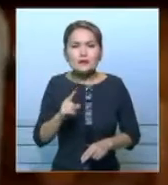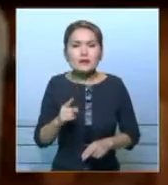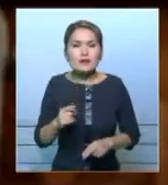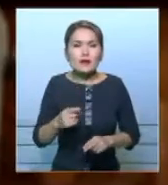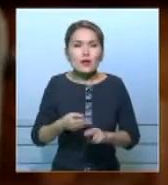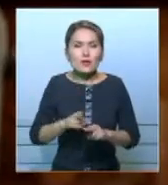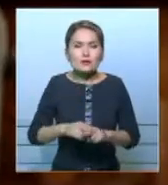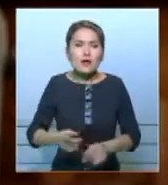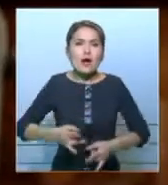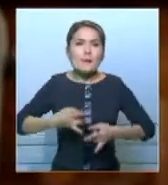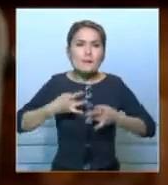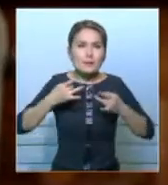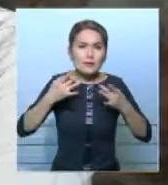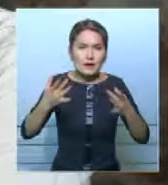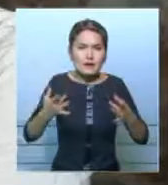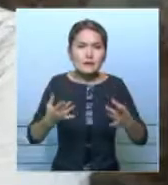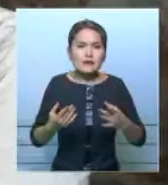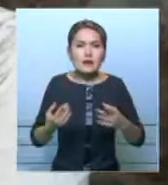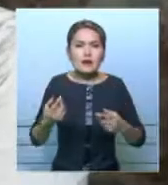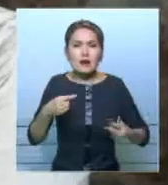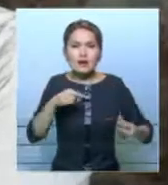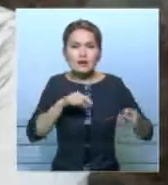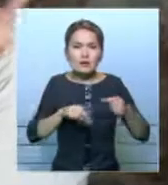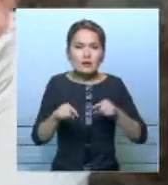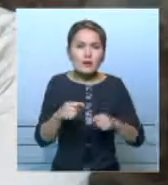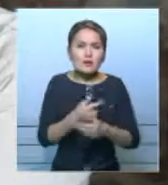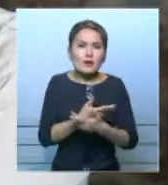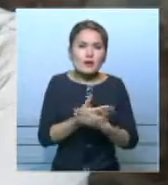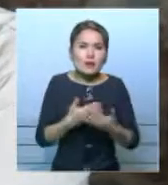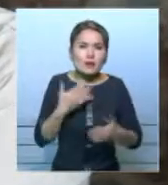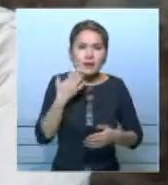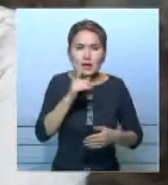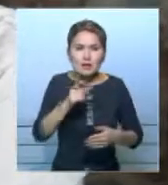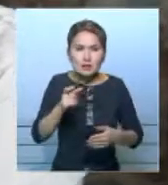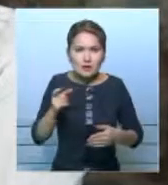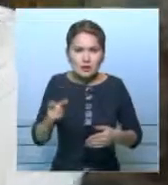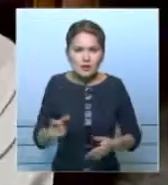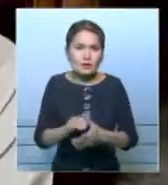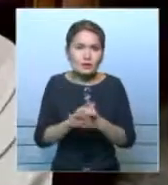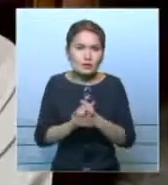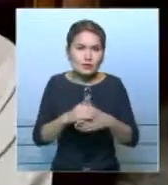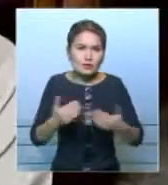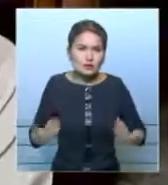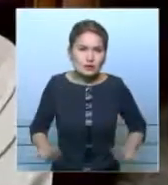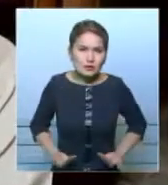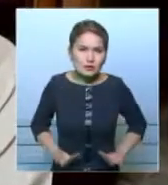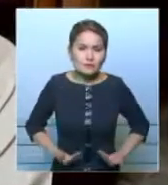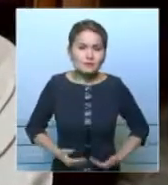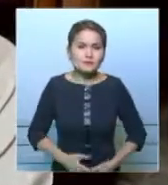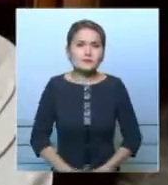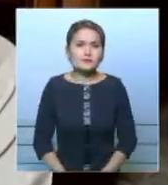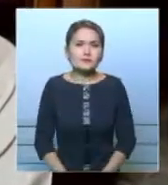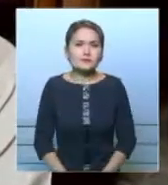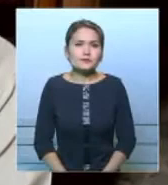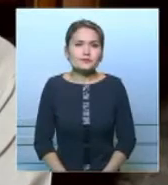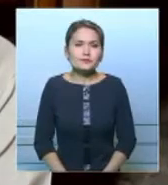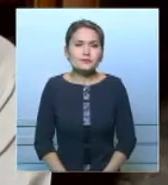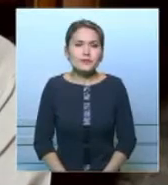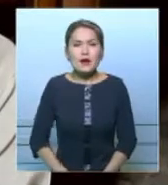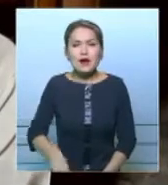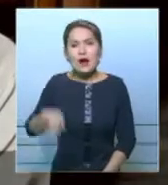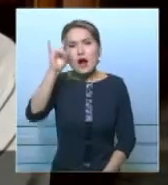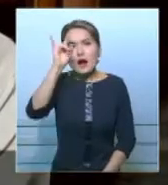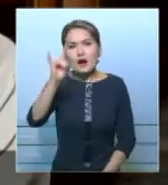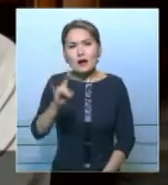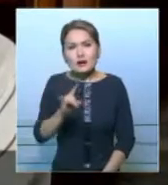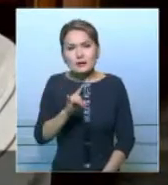бір-біріне алғыс айту күні болып жарияланғанын естіген ол, бұл жаңалықты жала қабылдады. Что я вам скажу, передайте. Қазақстанның